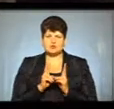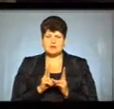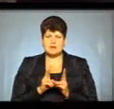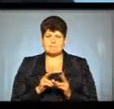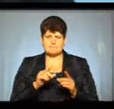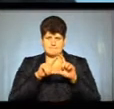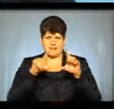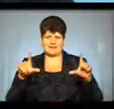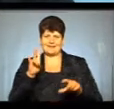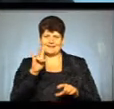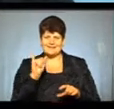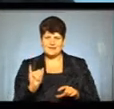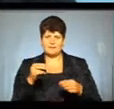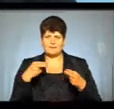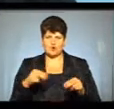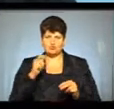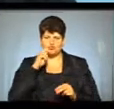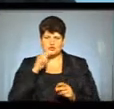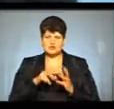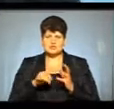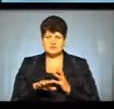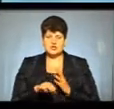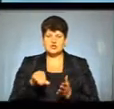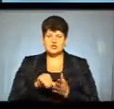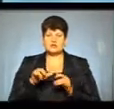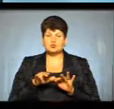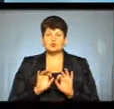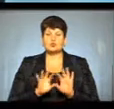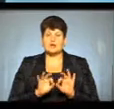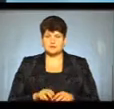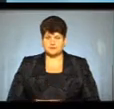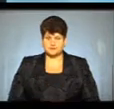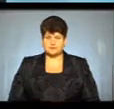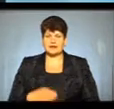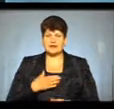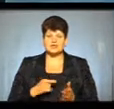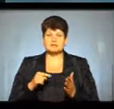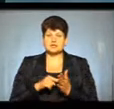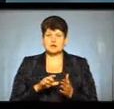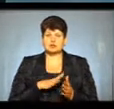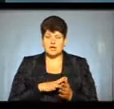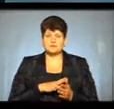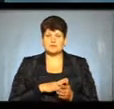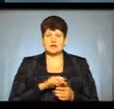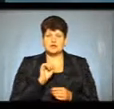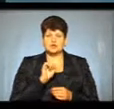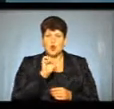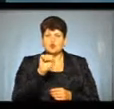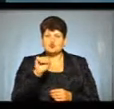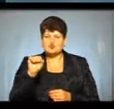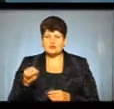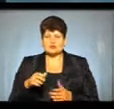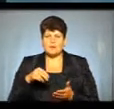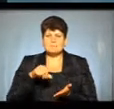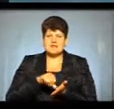землі». Член цього руху Дмитро Гайдуцький пояснює, чому. Наша мета була достукатись до представників влади, до представника президента стосовно того,